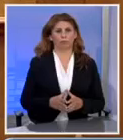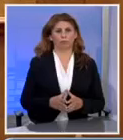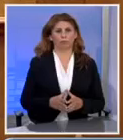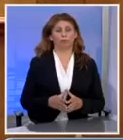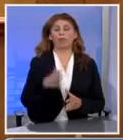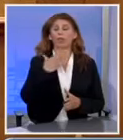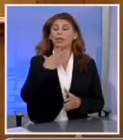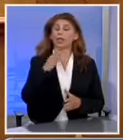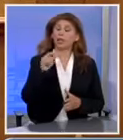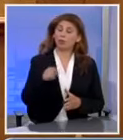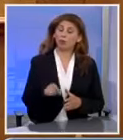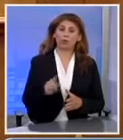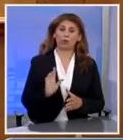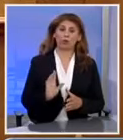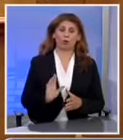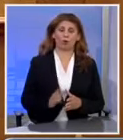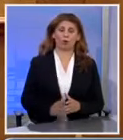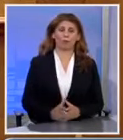Και γι' αυτό το λόγο